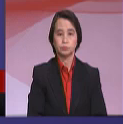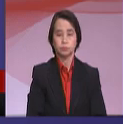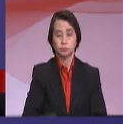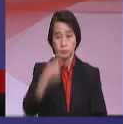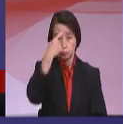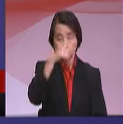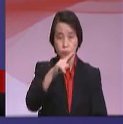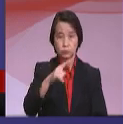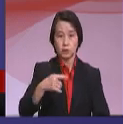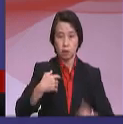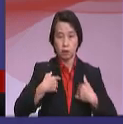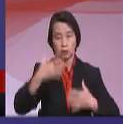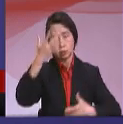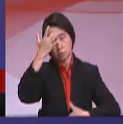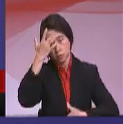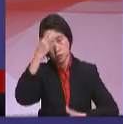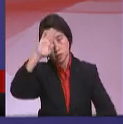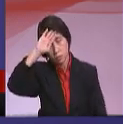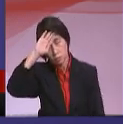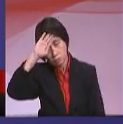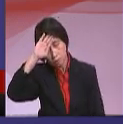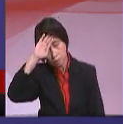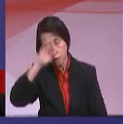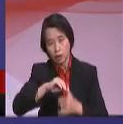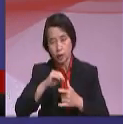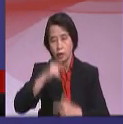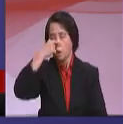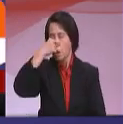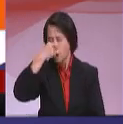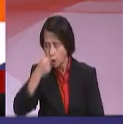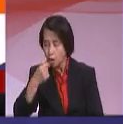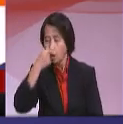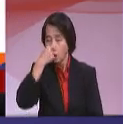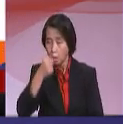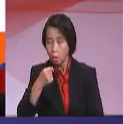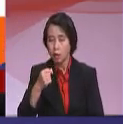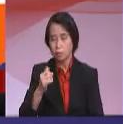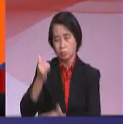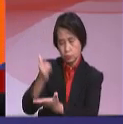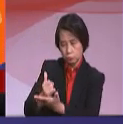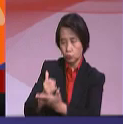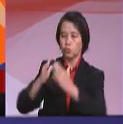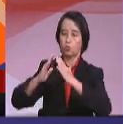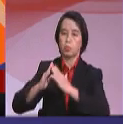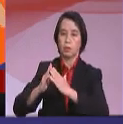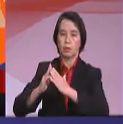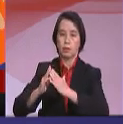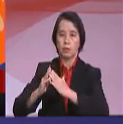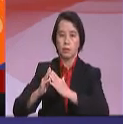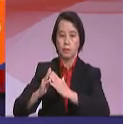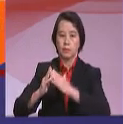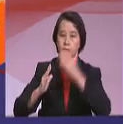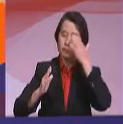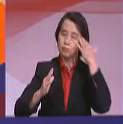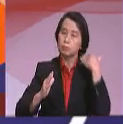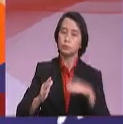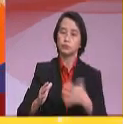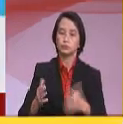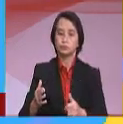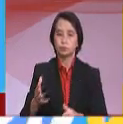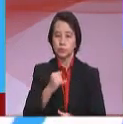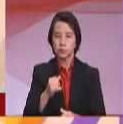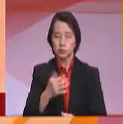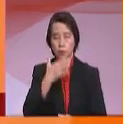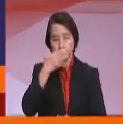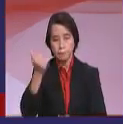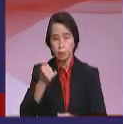Bagi yang bergejala seperti demam atau sesema, duduklah di rumah. Biarlah kita ambil